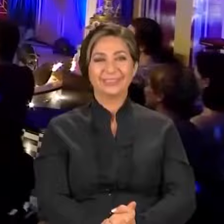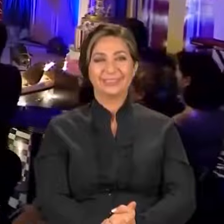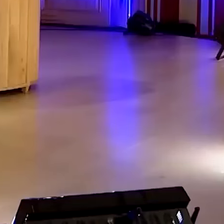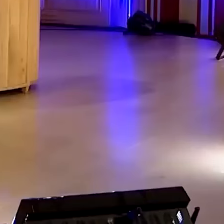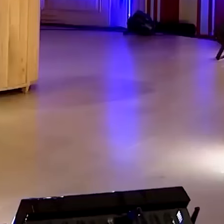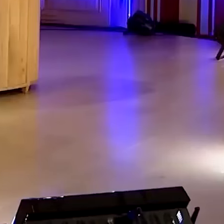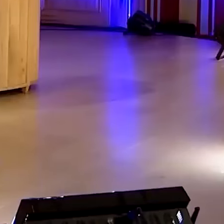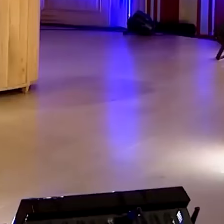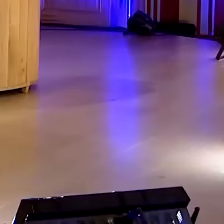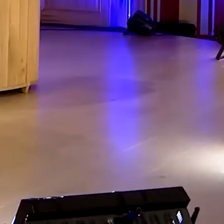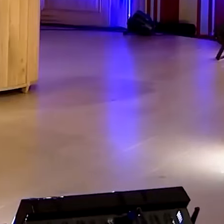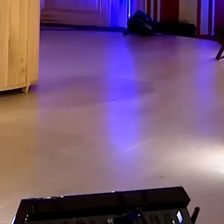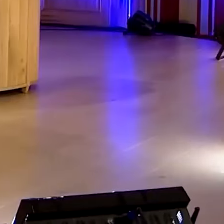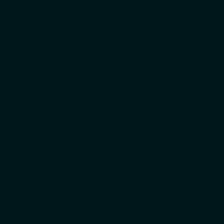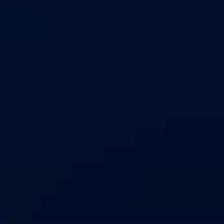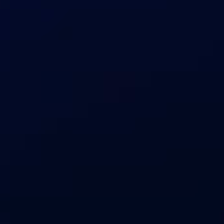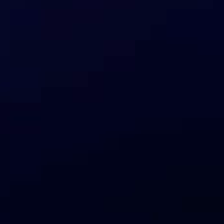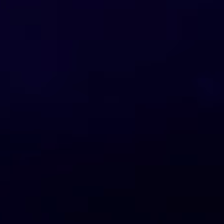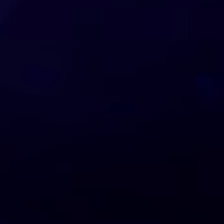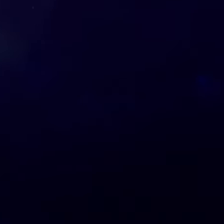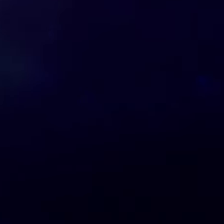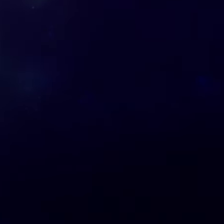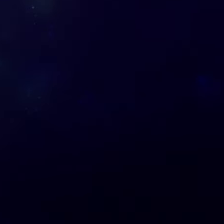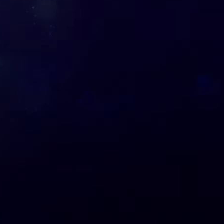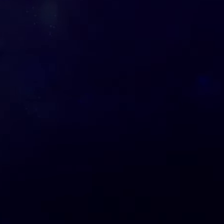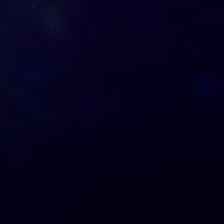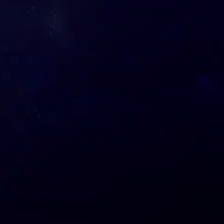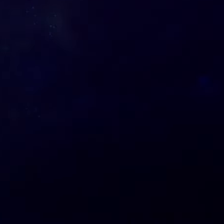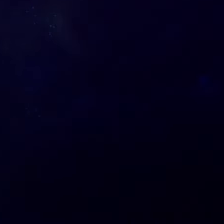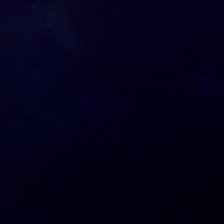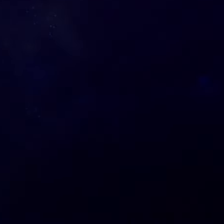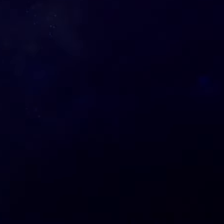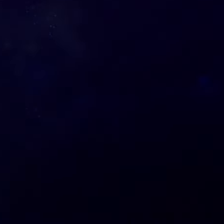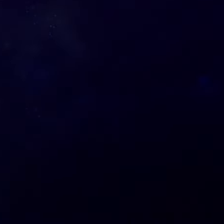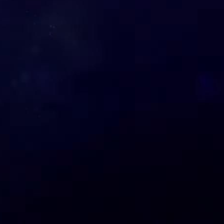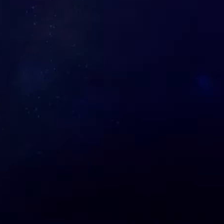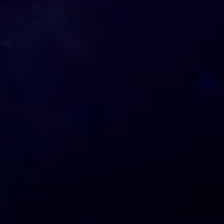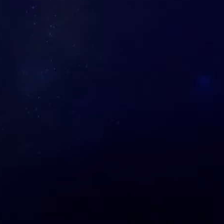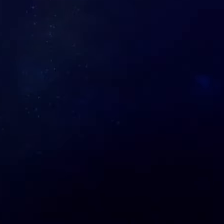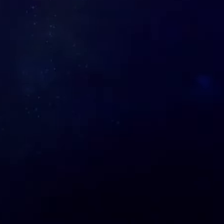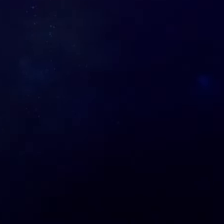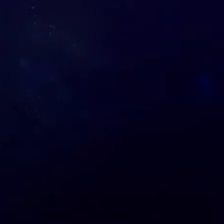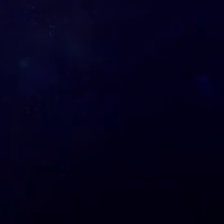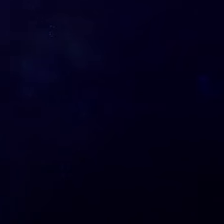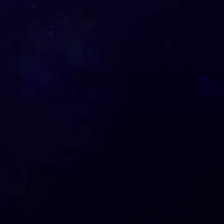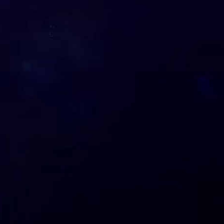Harikuladesin. Çok teşekkür ederim.